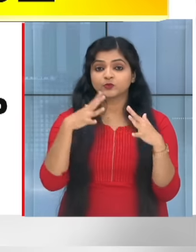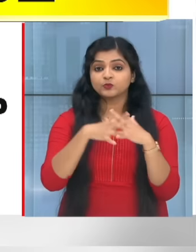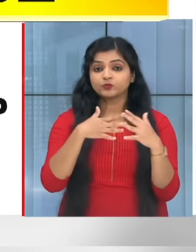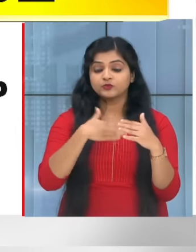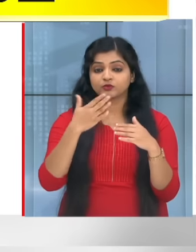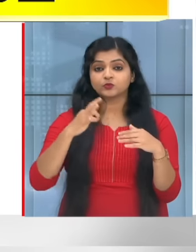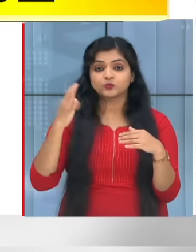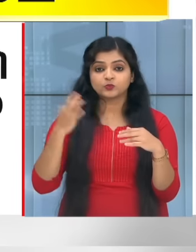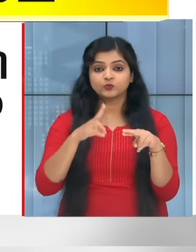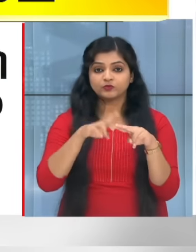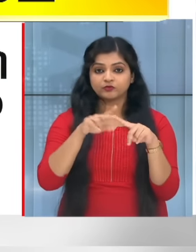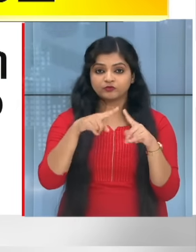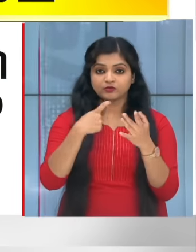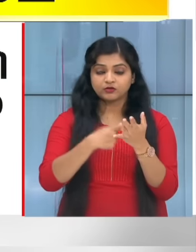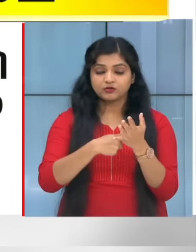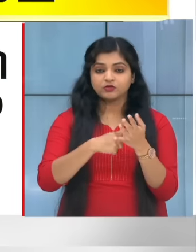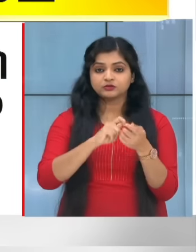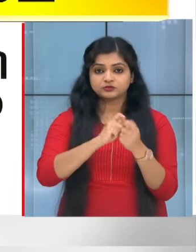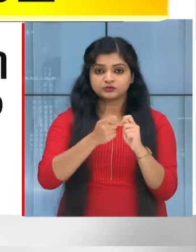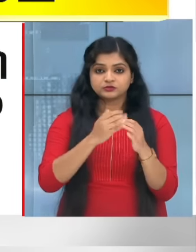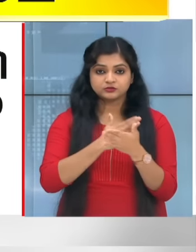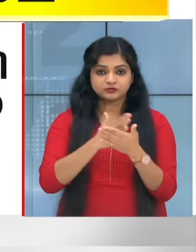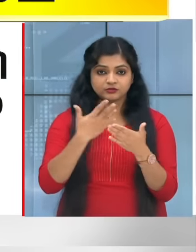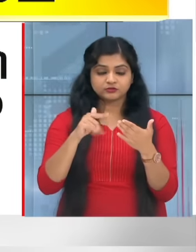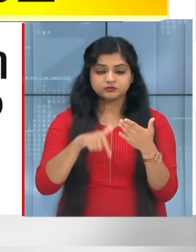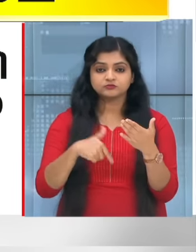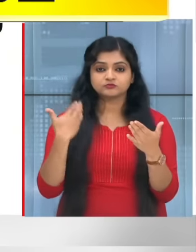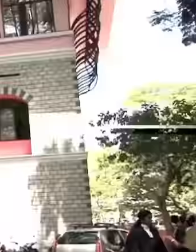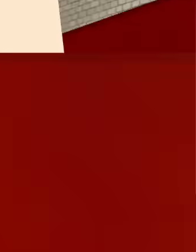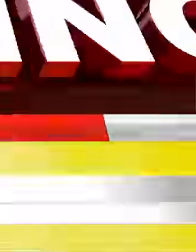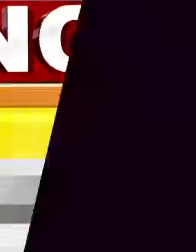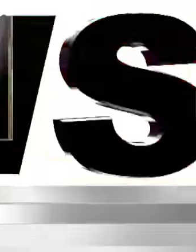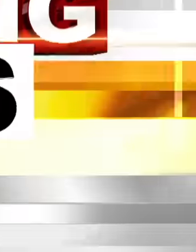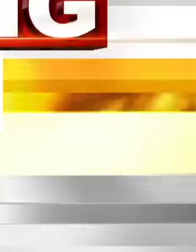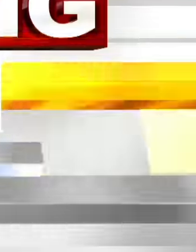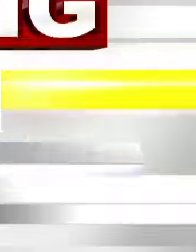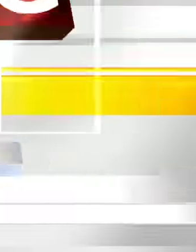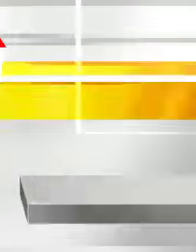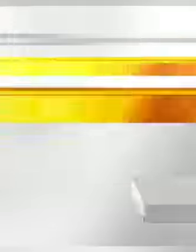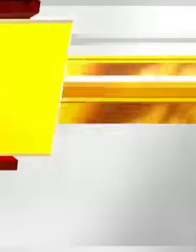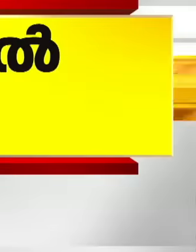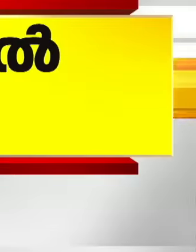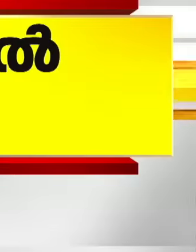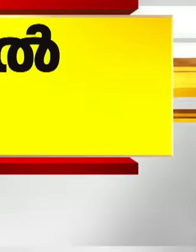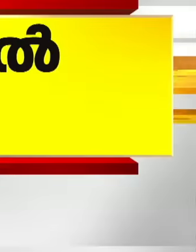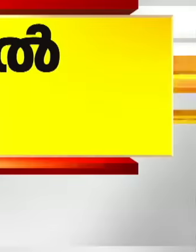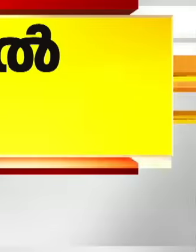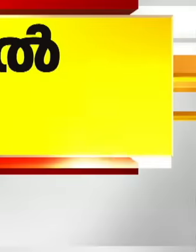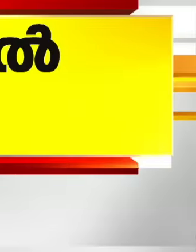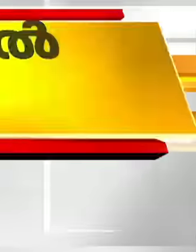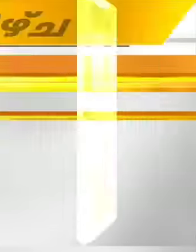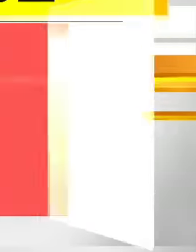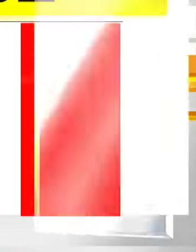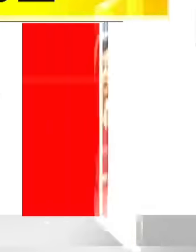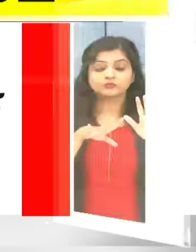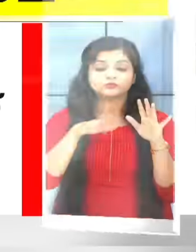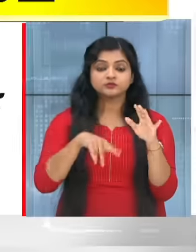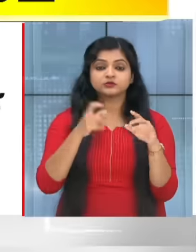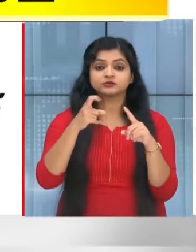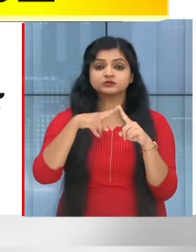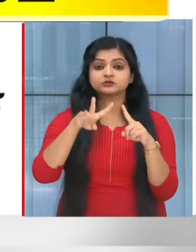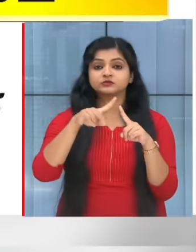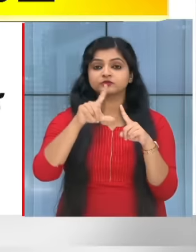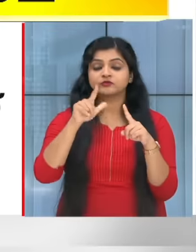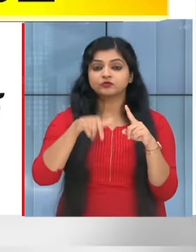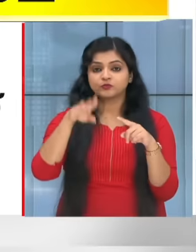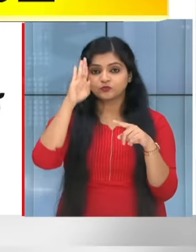കുറ്റപത്രം സമർപ്പിക്കുമെന്നാണ് ക്രൈംബ്രാഞ്ച് ഈ ഘട്ടത്തിൽ അറിയിക്കുന്നത്. ഈ കേസിന്റെ പശ്ചാത്തലം പരിശോധിച്ചാൽ 2019 സിവിൽ പോലീസ് ഓഫീസർ തസ്തികയിലേക്ക് PSC